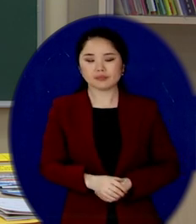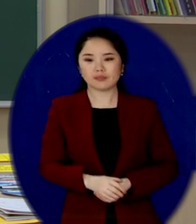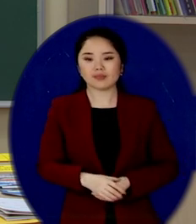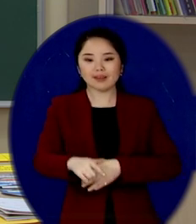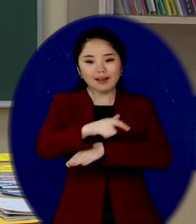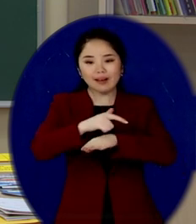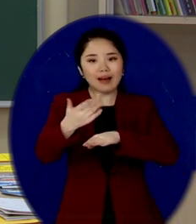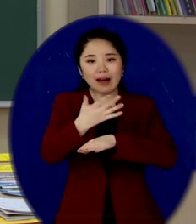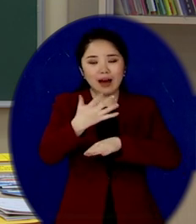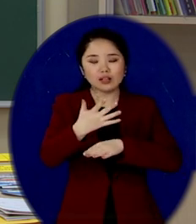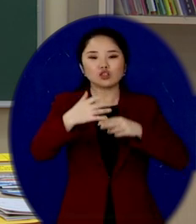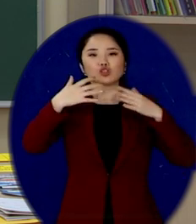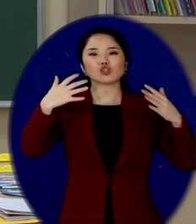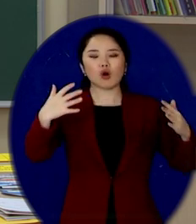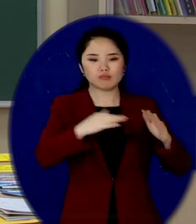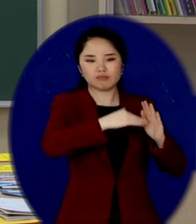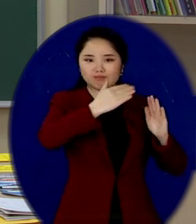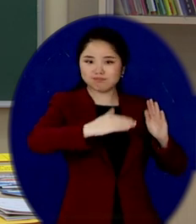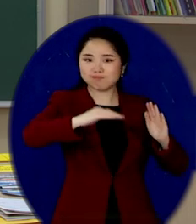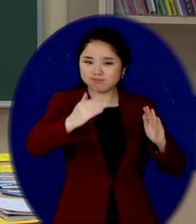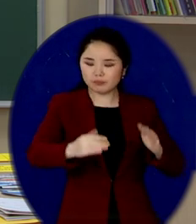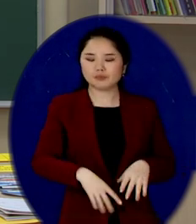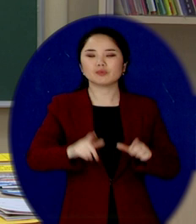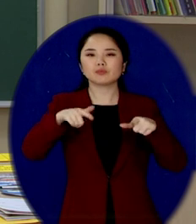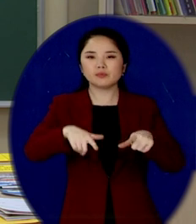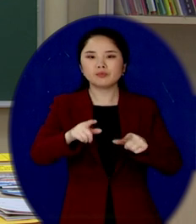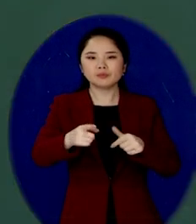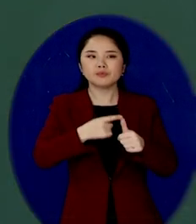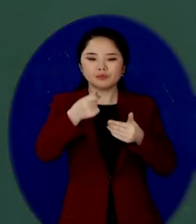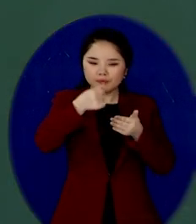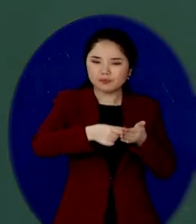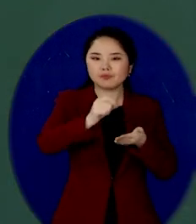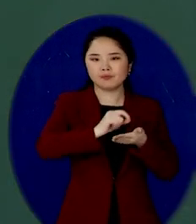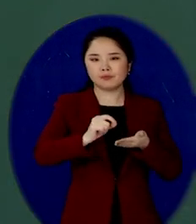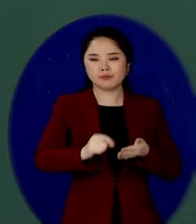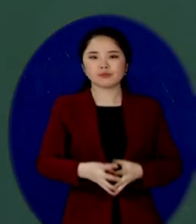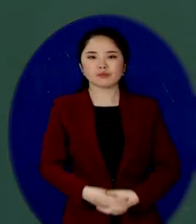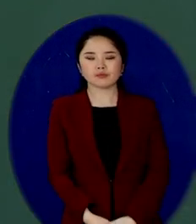Нутгийнхаа томоохон уул усны нэрийг дэвтэртээ бичээрэй.